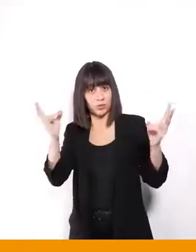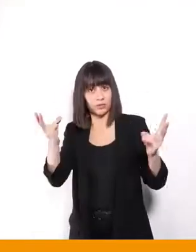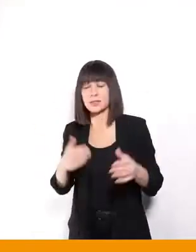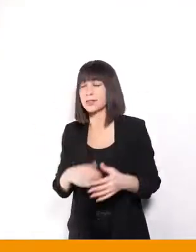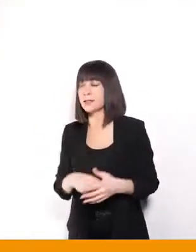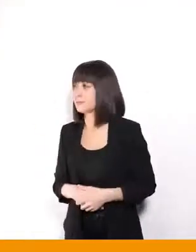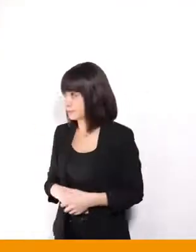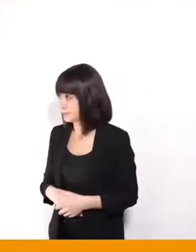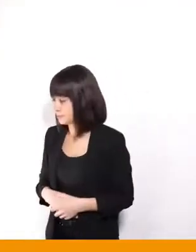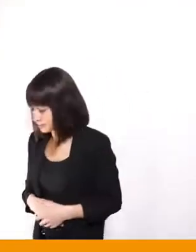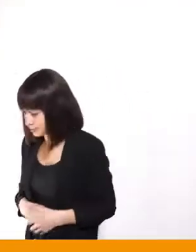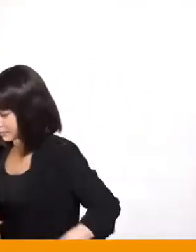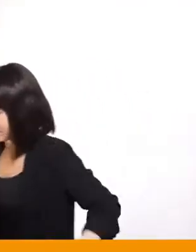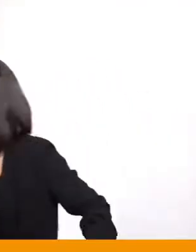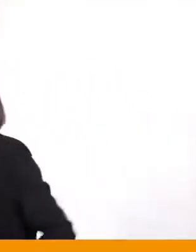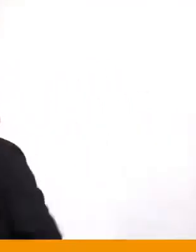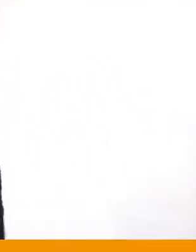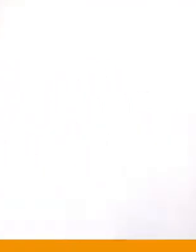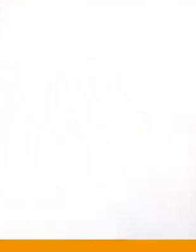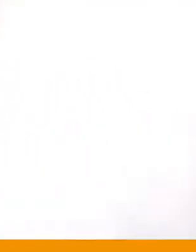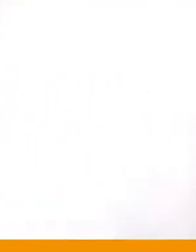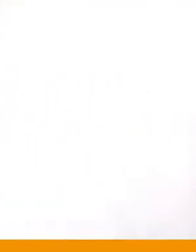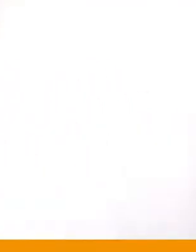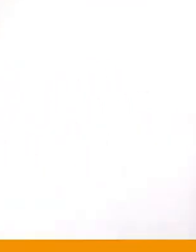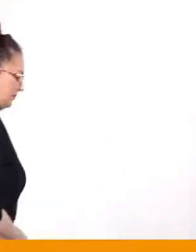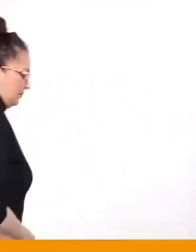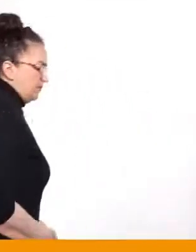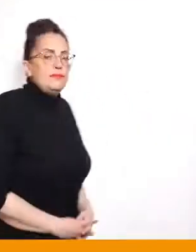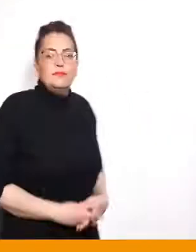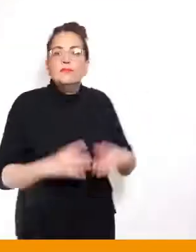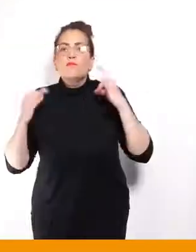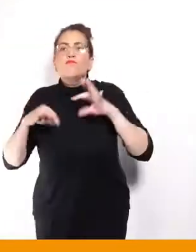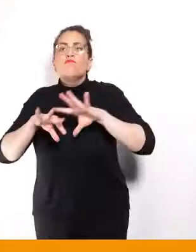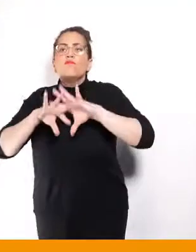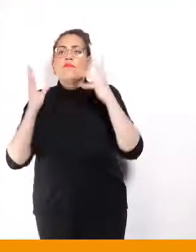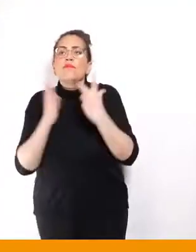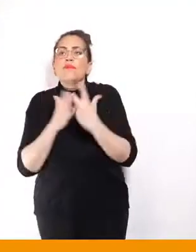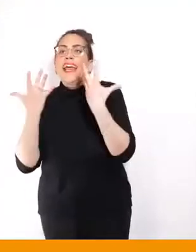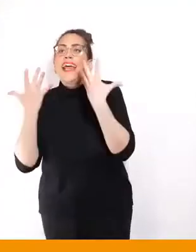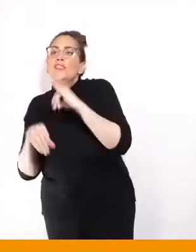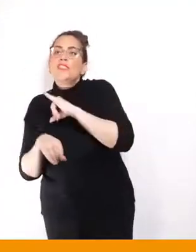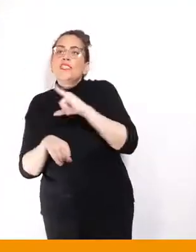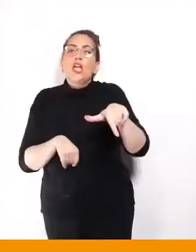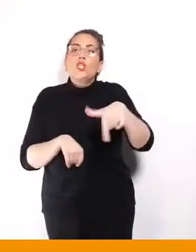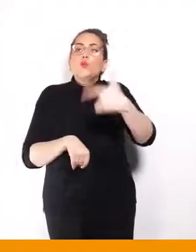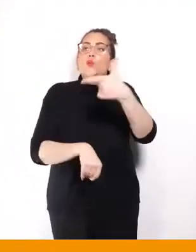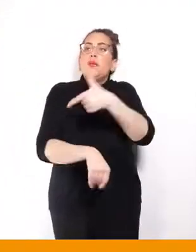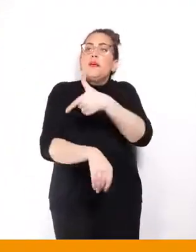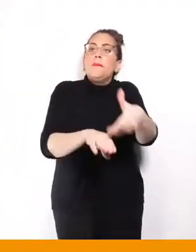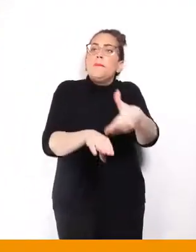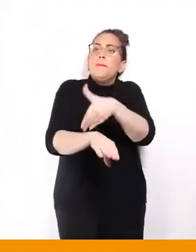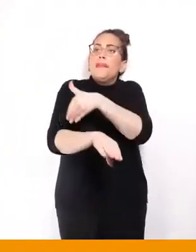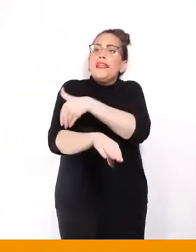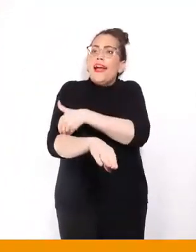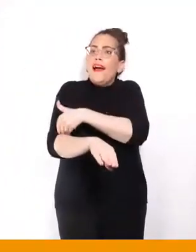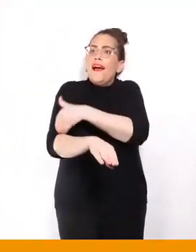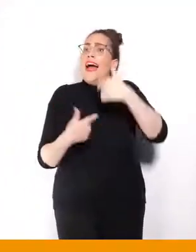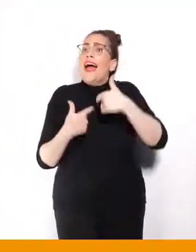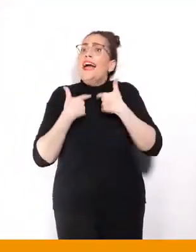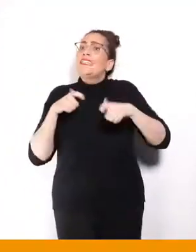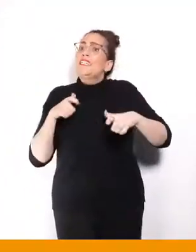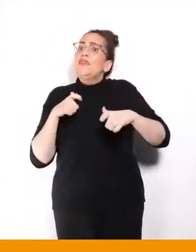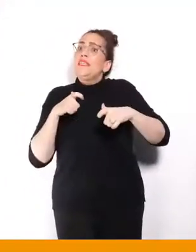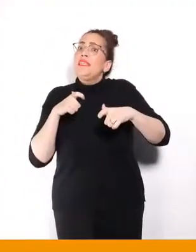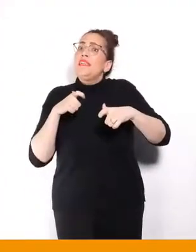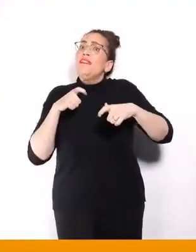nous, juste pour préciser, sur les 10-12 milliards qu'on chiffre, on n'est pas forcément sur les mises en accessibilité parce qu'on considère que justement ça appartient, enfin